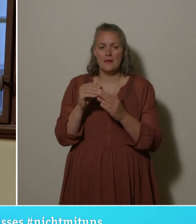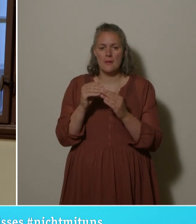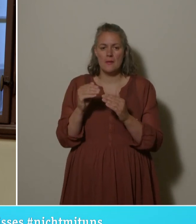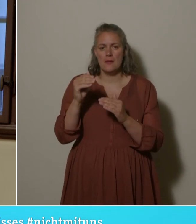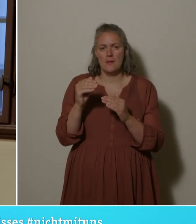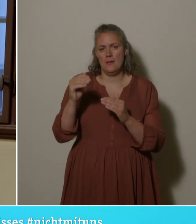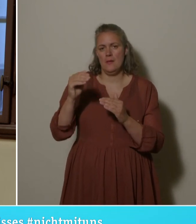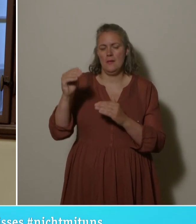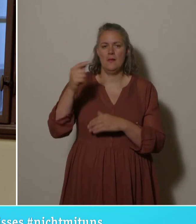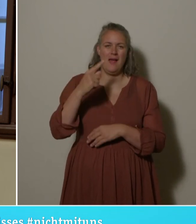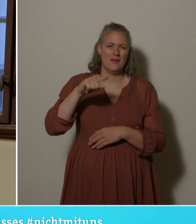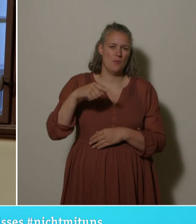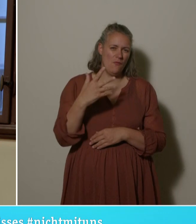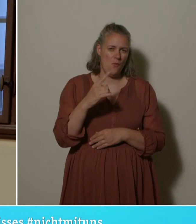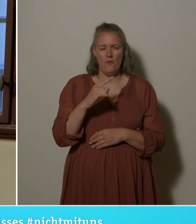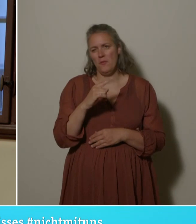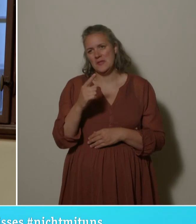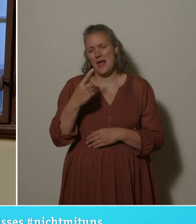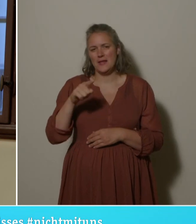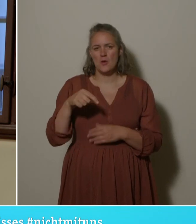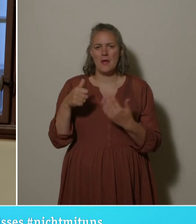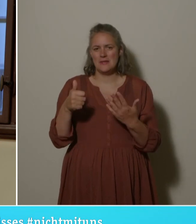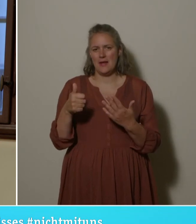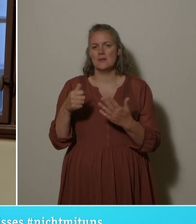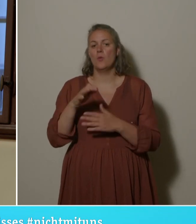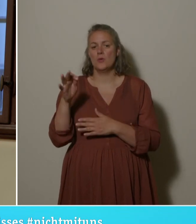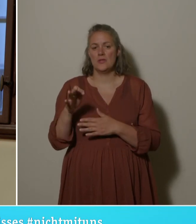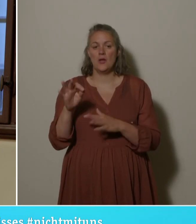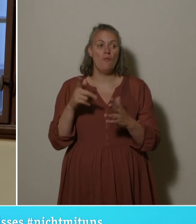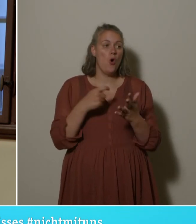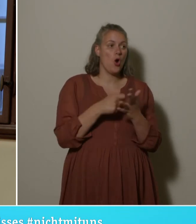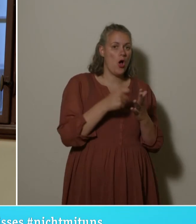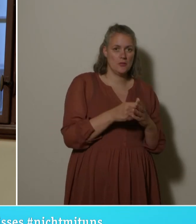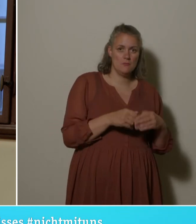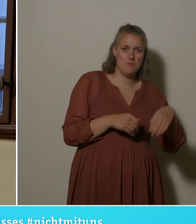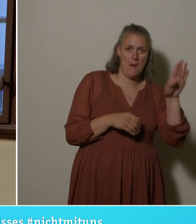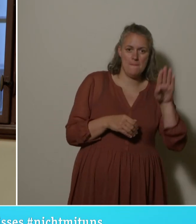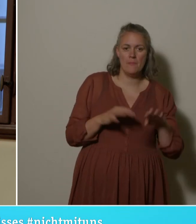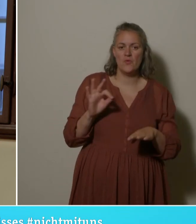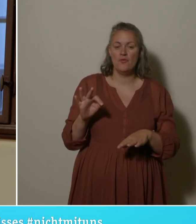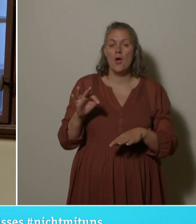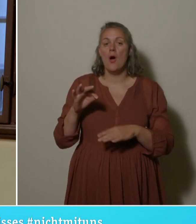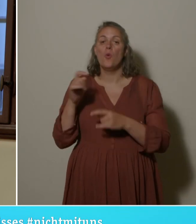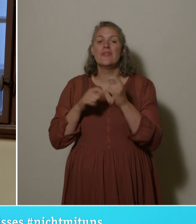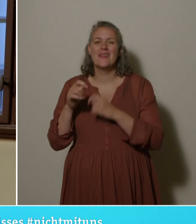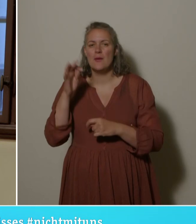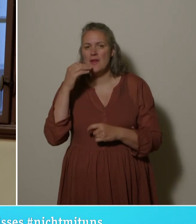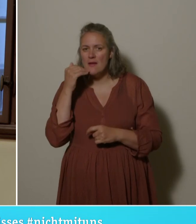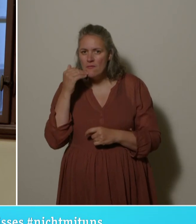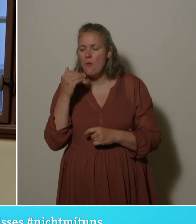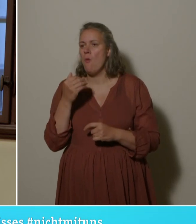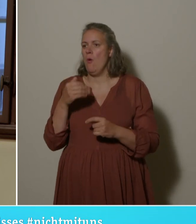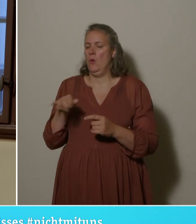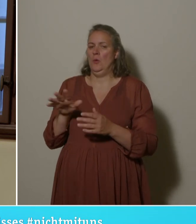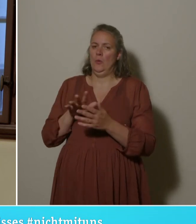ungefähr 1,5-1,6%, trotz der Kostenentwicklung. Und das kostet dem Unternehmen viel Geld. Aber wer jetzt,